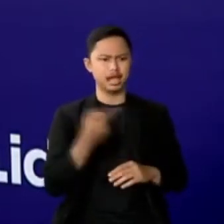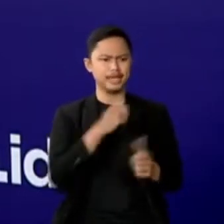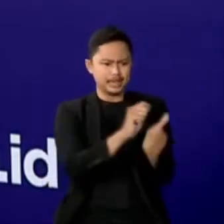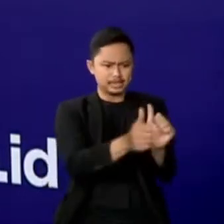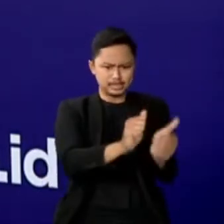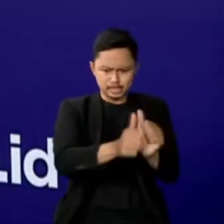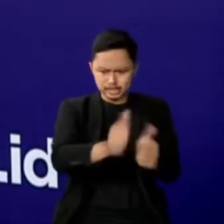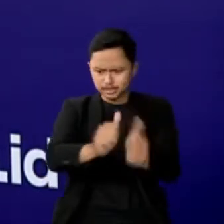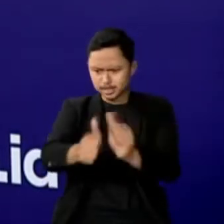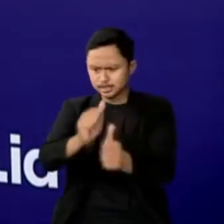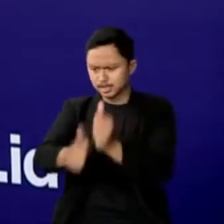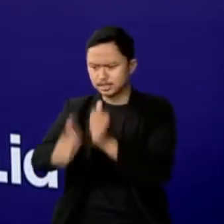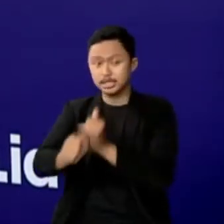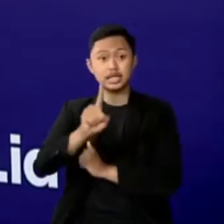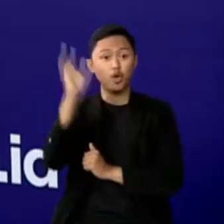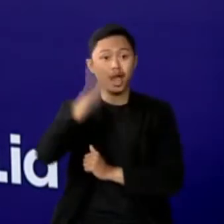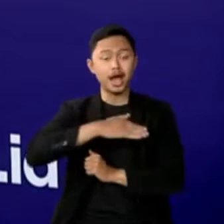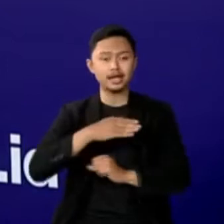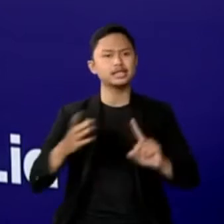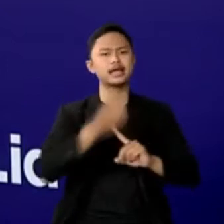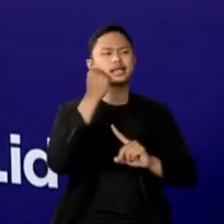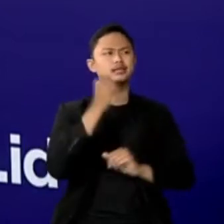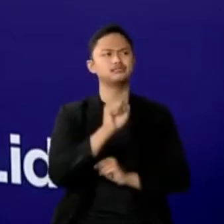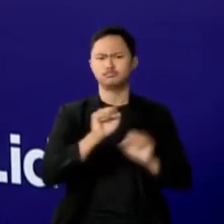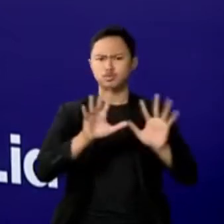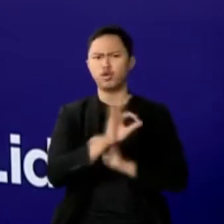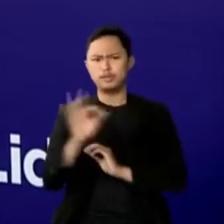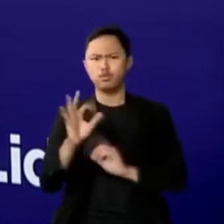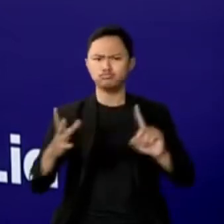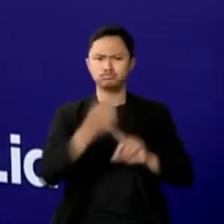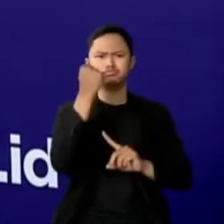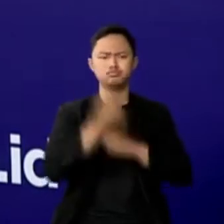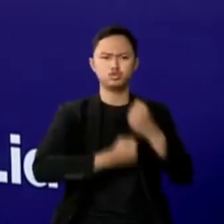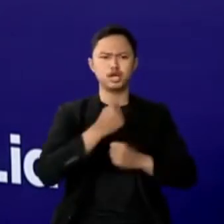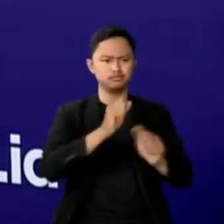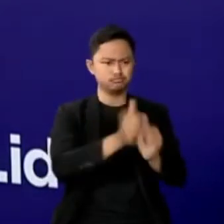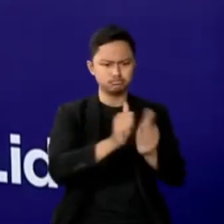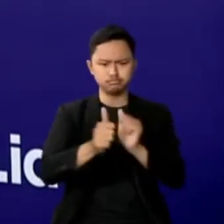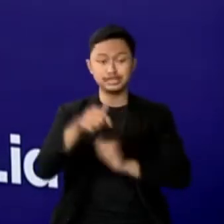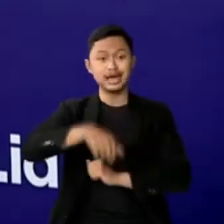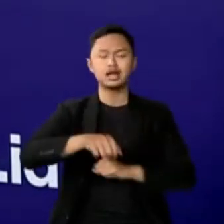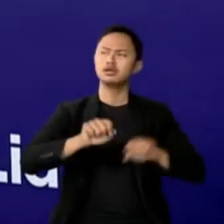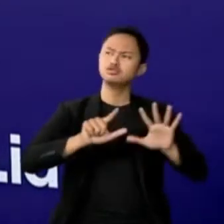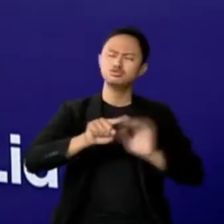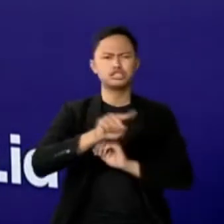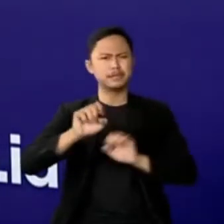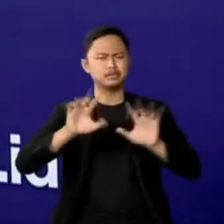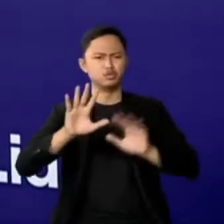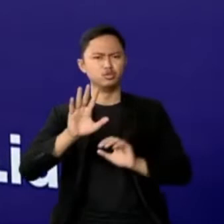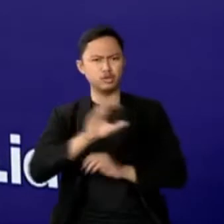terus target kami perhari sampai 10000 sekarang rata-rata 7-9 ribu